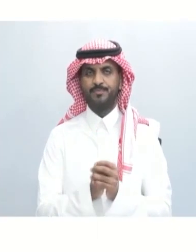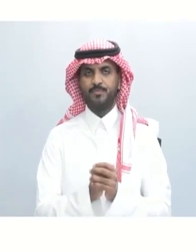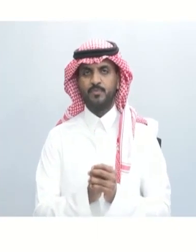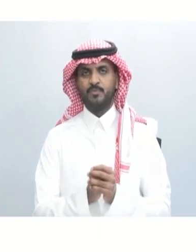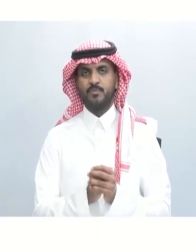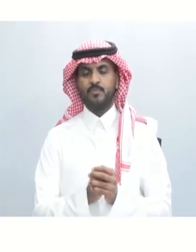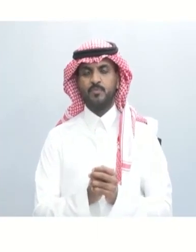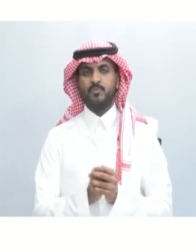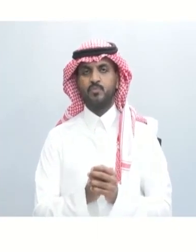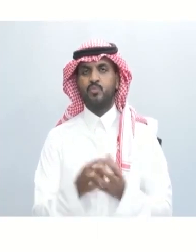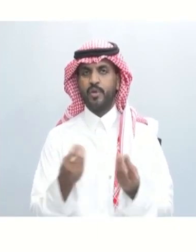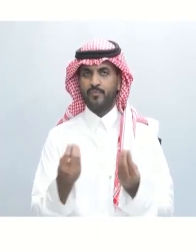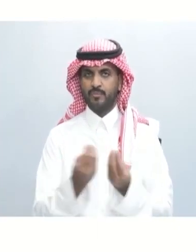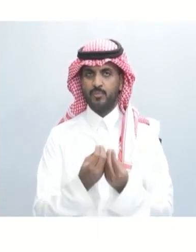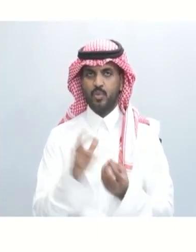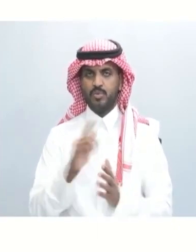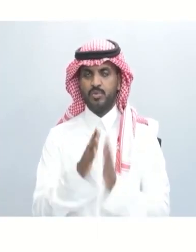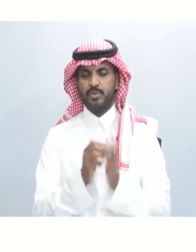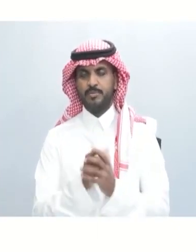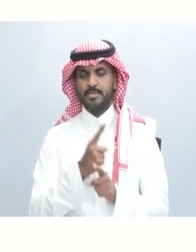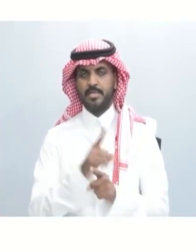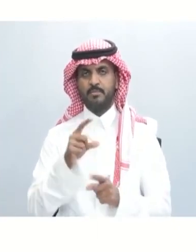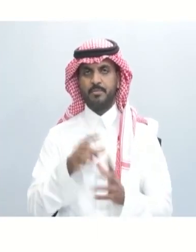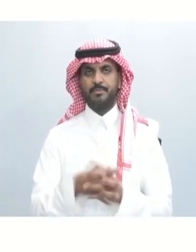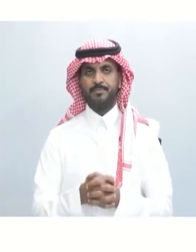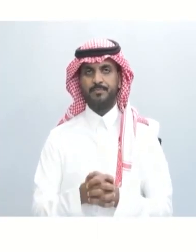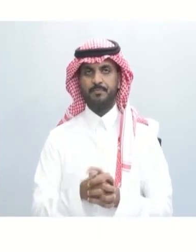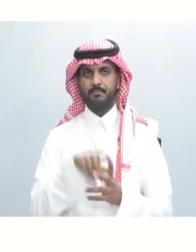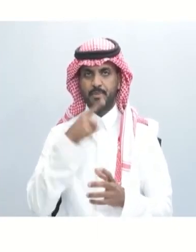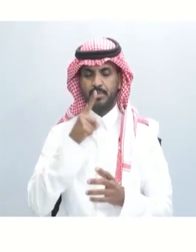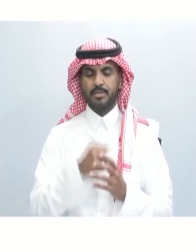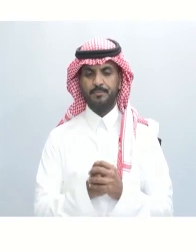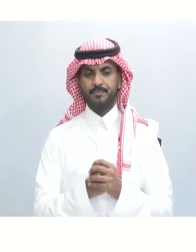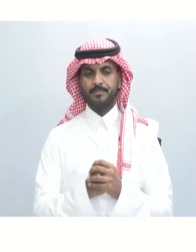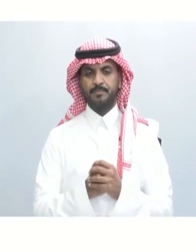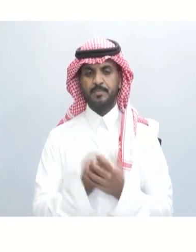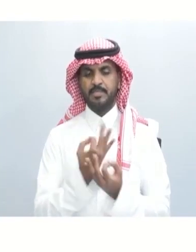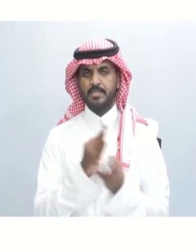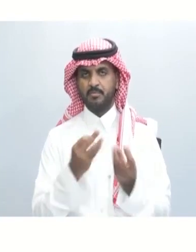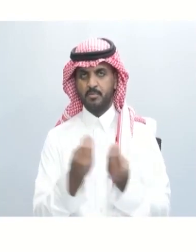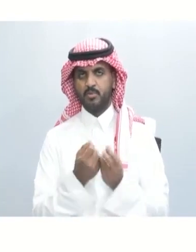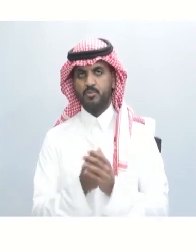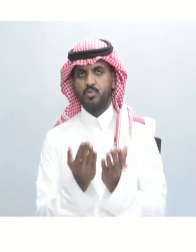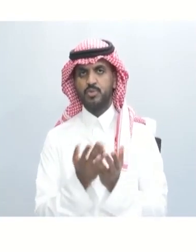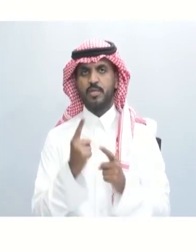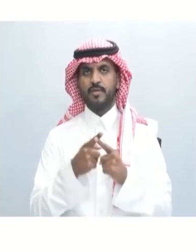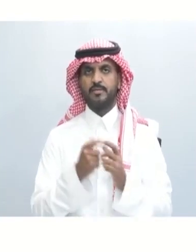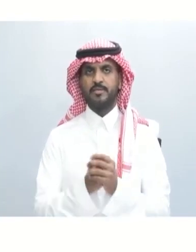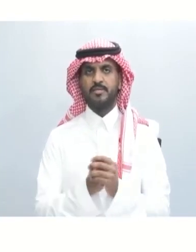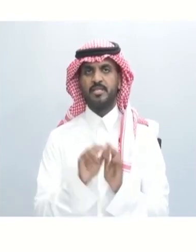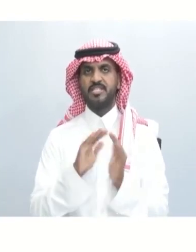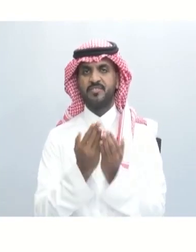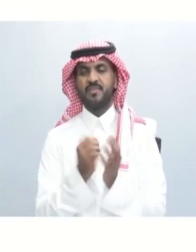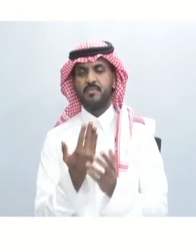القحطاني ويرافقني في لغه الاشاره زميلي الاستاذ محمد الاكلبي بمشيئه الله نستكمل واياكم دروس ماده الرياضيات